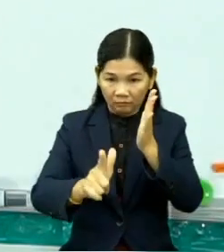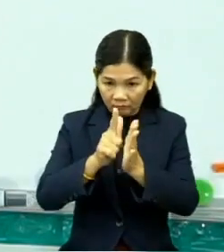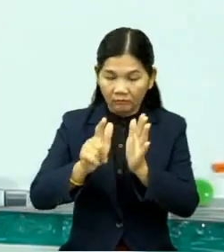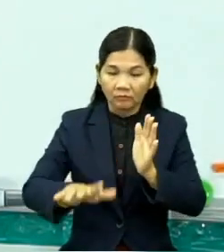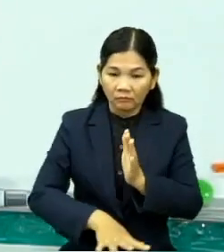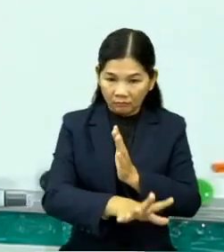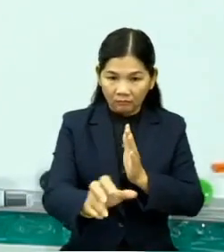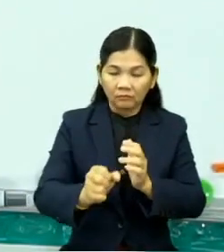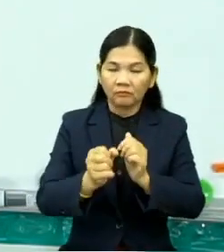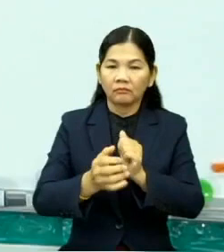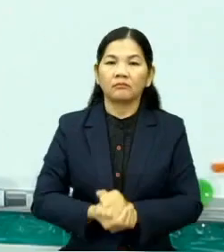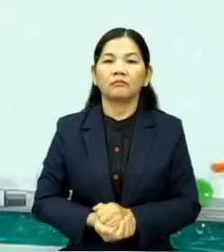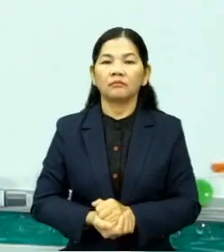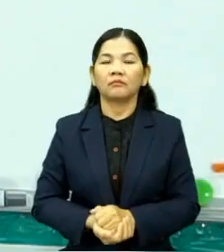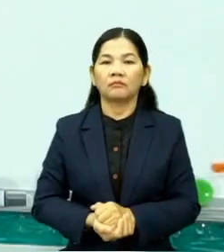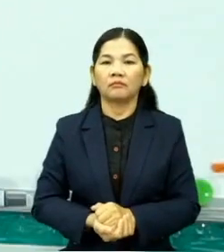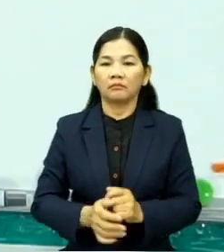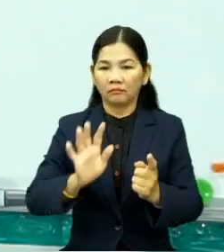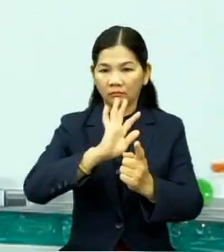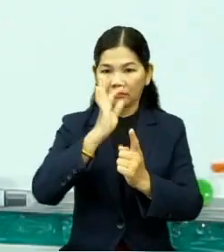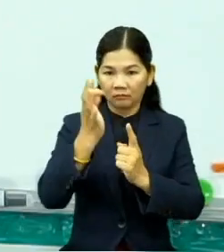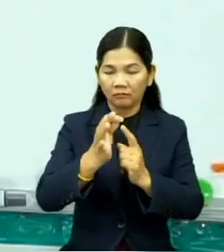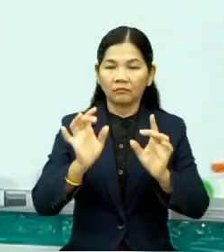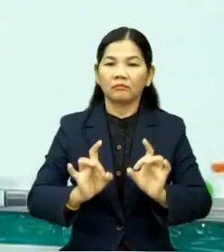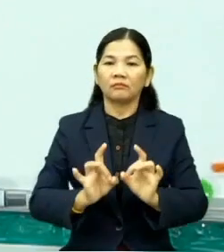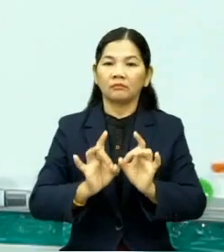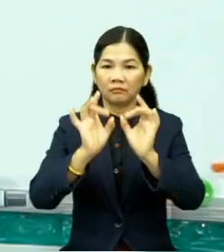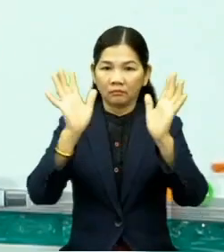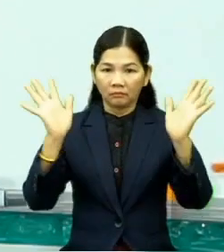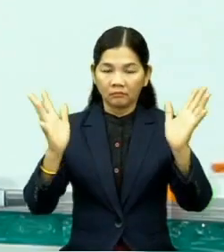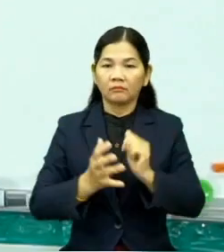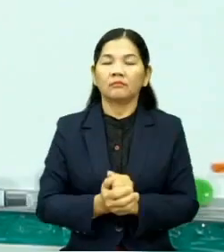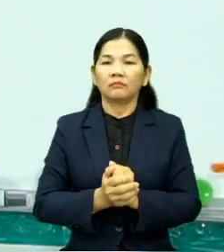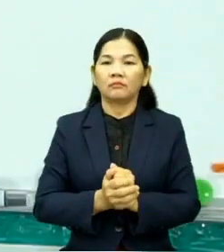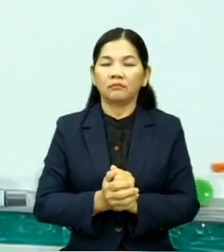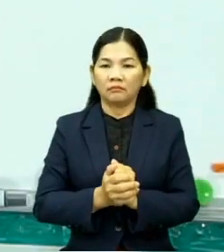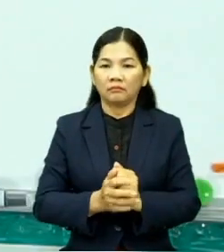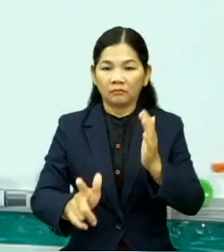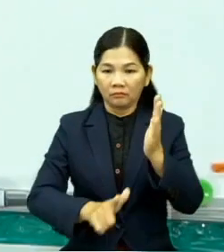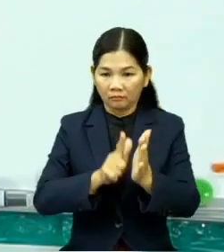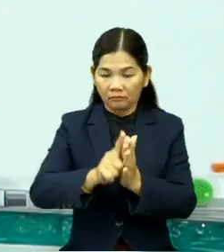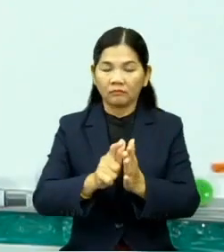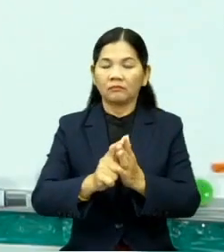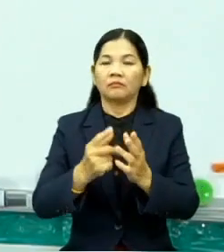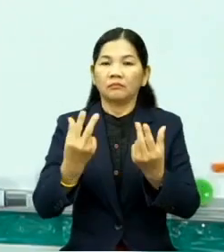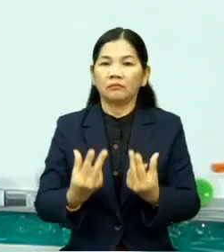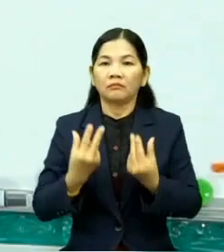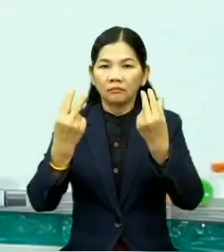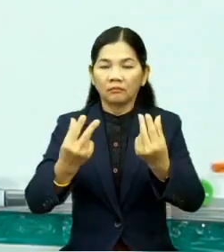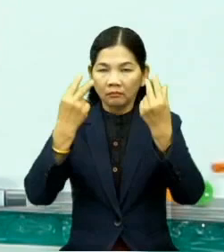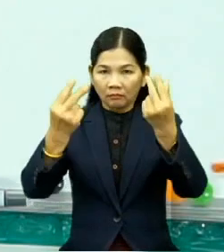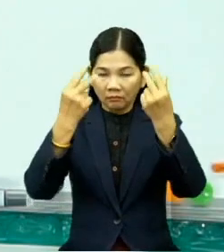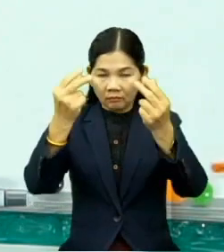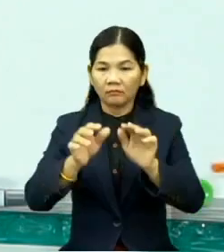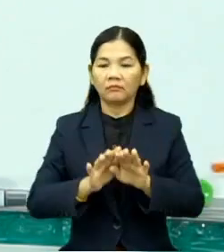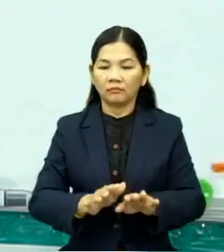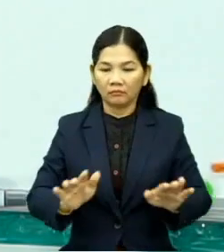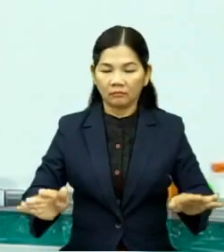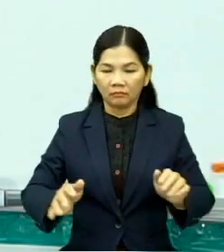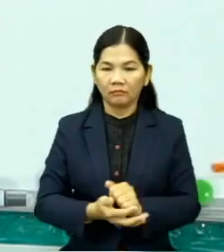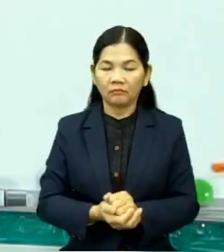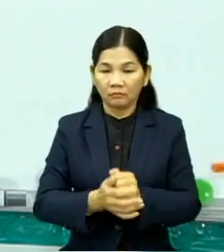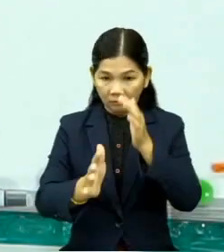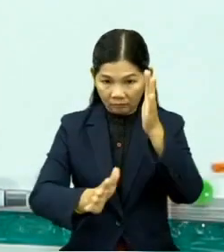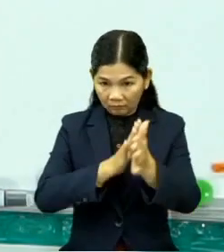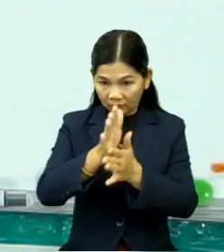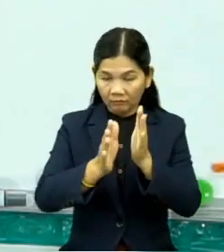ខ្មែរវត្តធរពុនរីជាតិកាំងតាមចាអរគុណកូនកូនទាំងអស់គ្នាដែលកូន